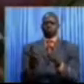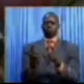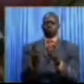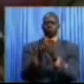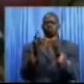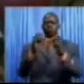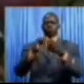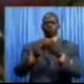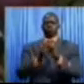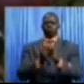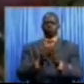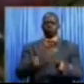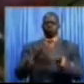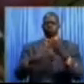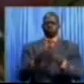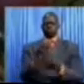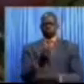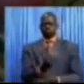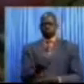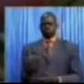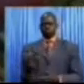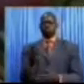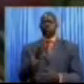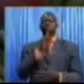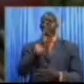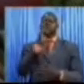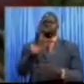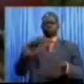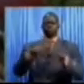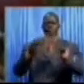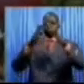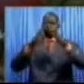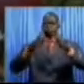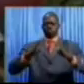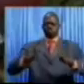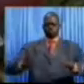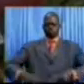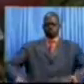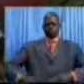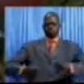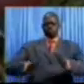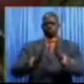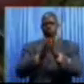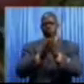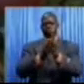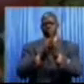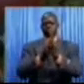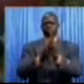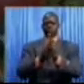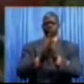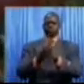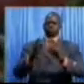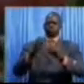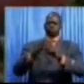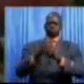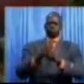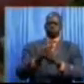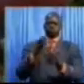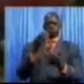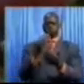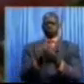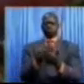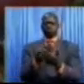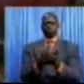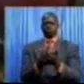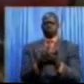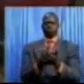problème, tous les matériels sont dans la maison. Il y a des sacs de maïs, il y a du mil, il y a des vélos, il y a l'argent. En